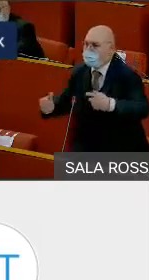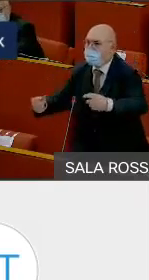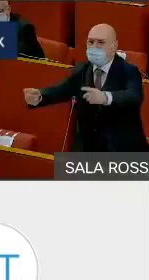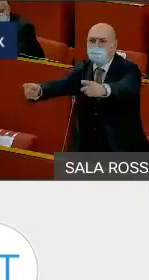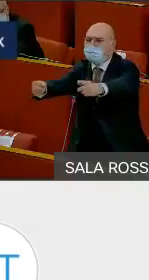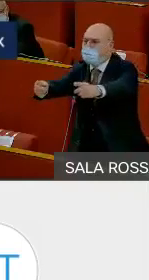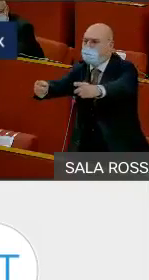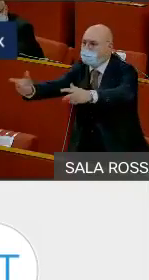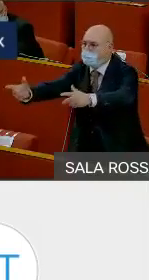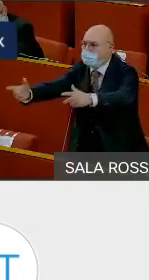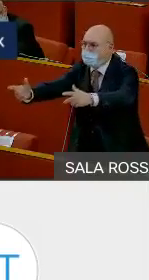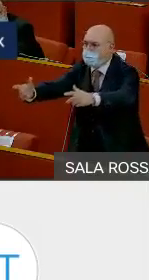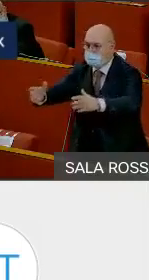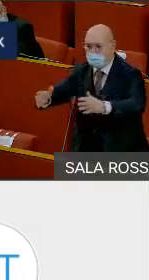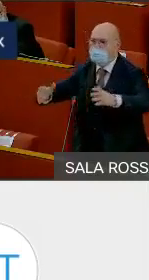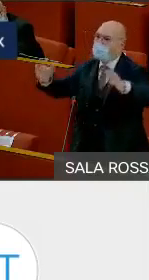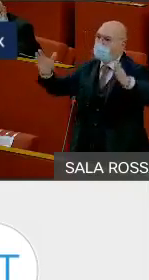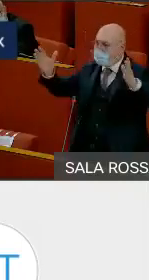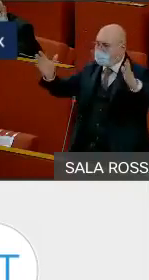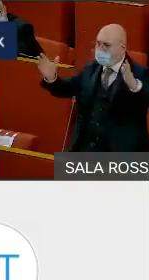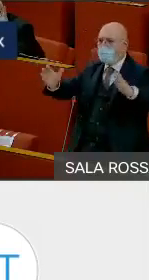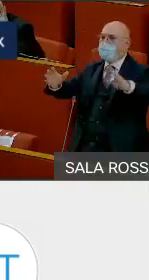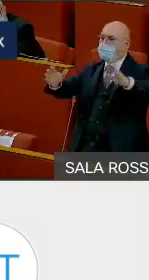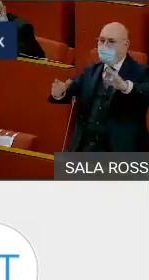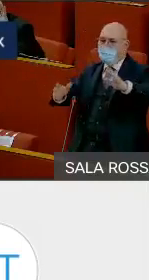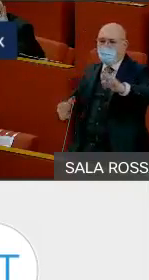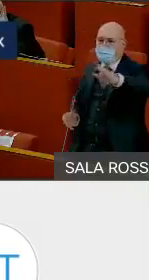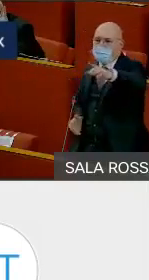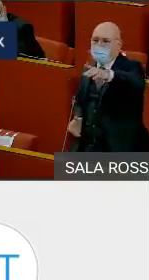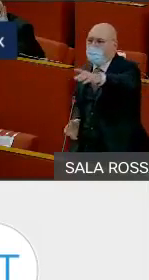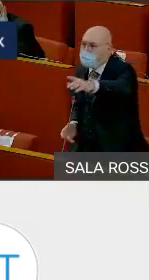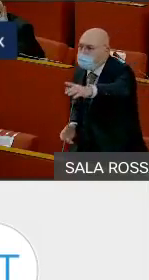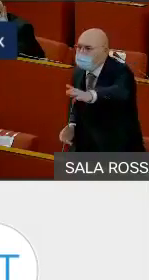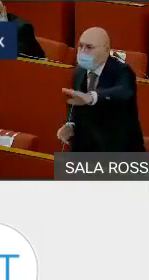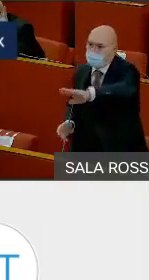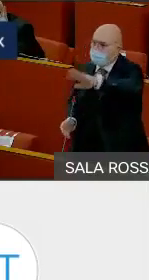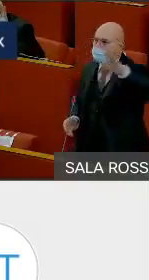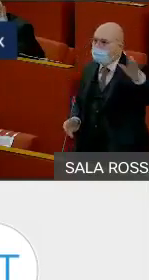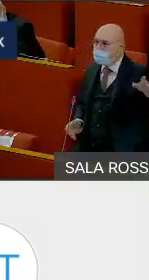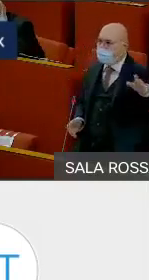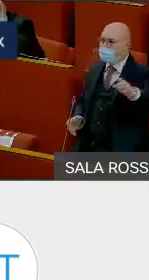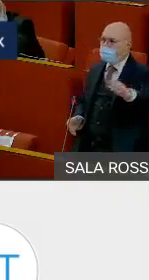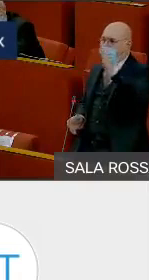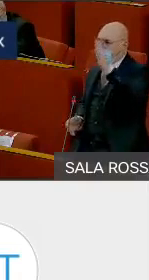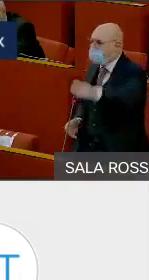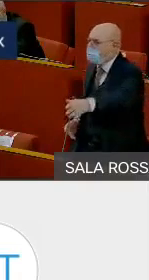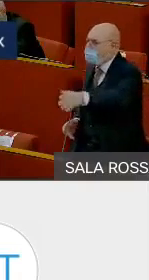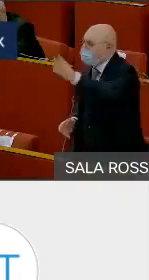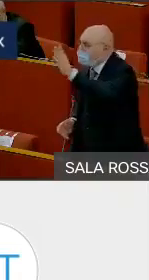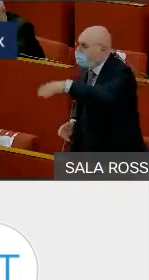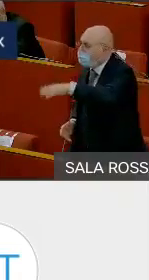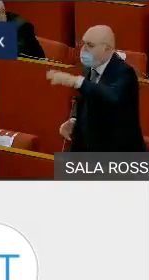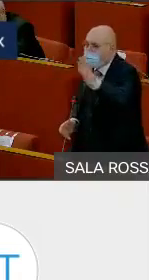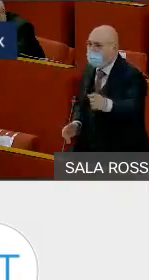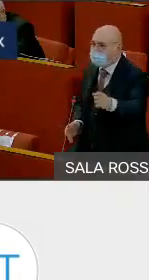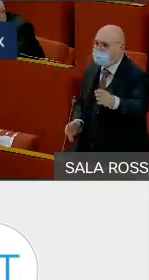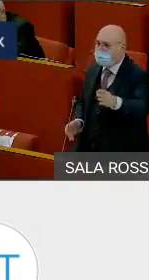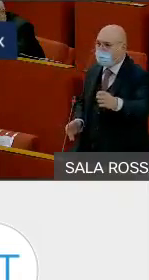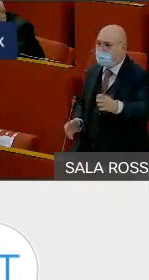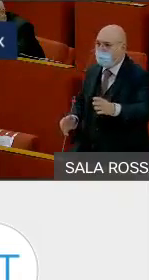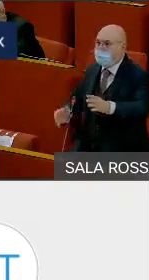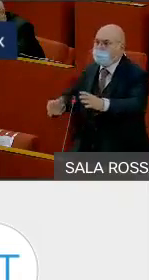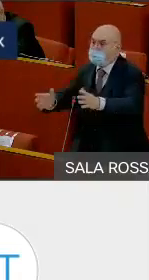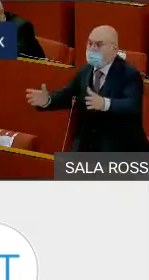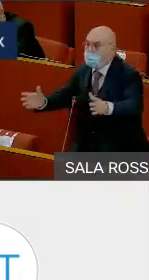intervenire di gli fai questo fai quest'altro aperto c'è la norma regionale che il sindaco tutti gli anni fa i sui vivi su queste cose